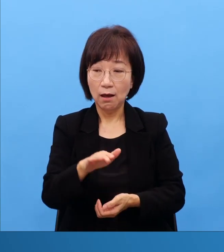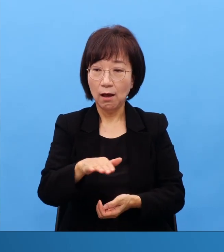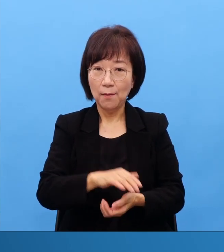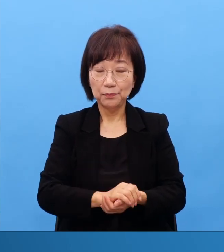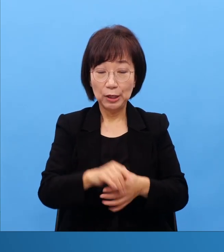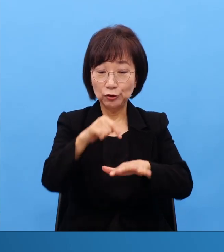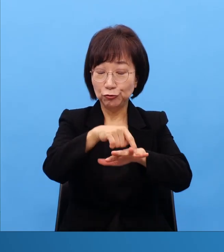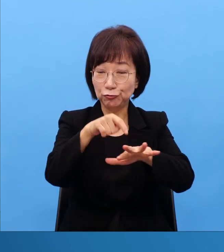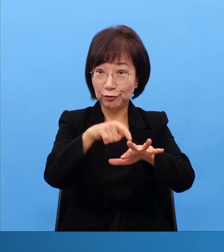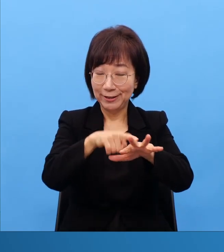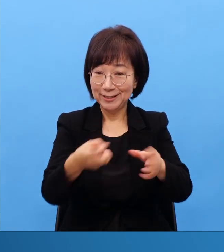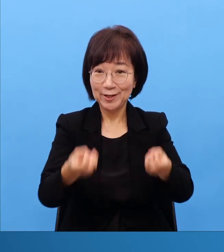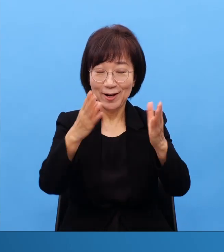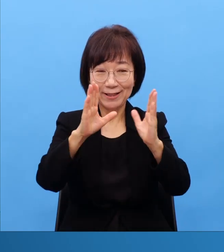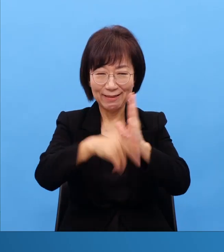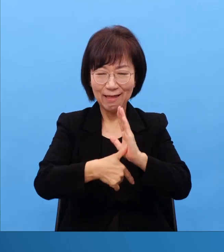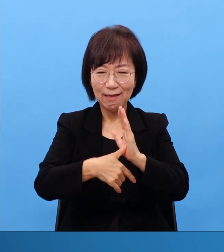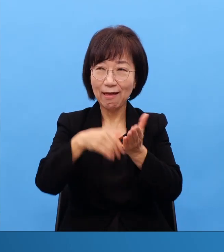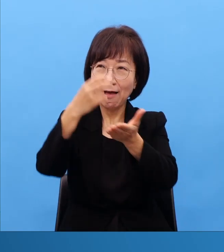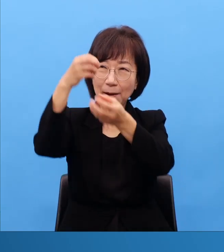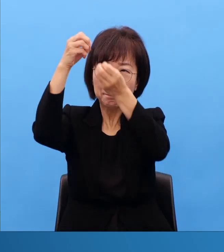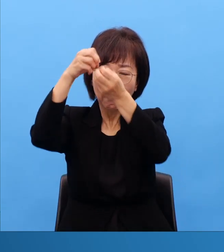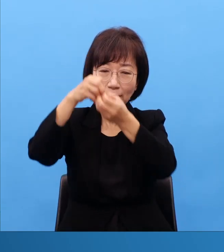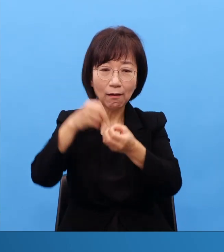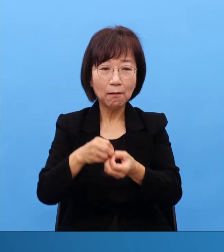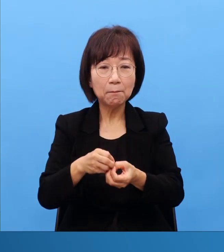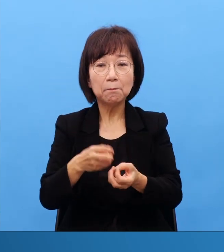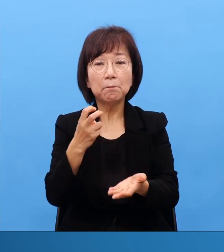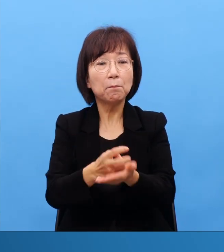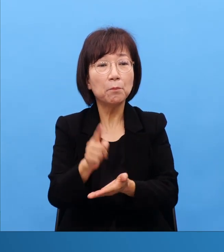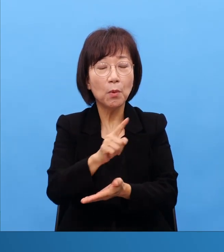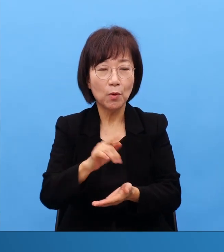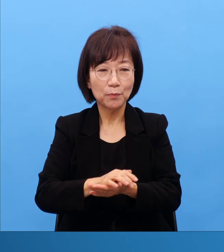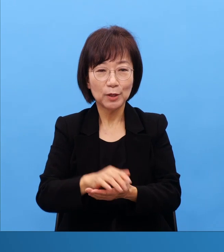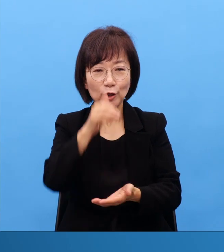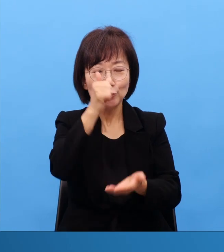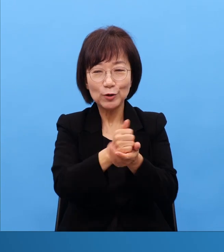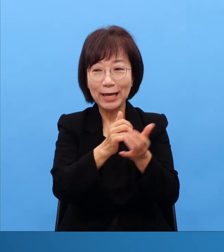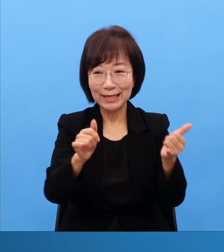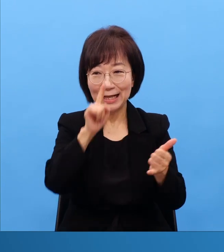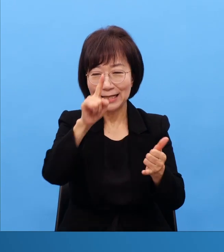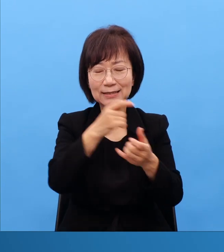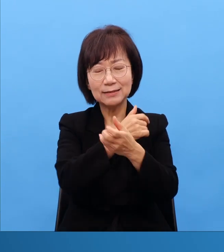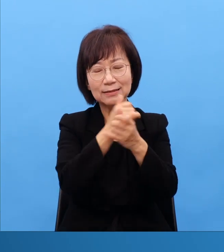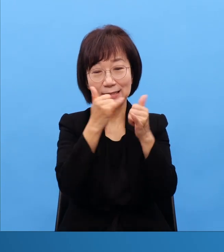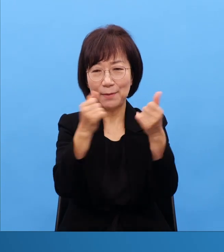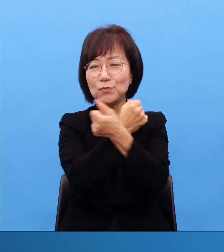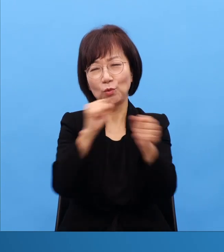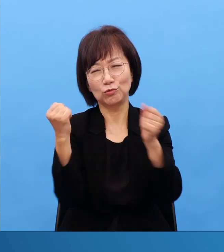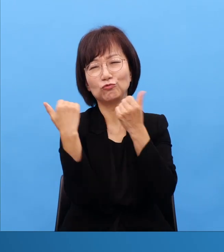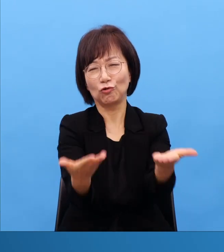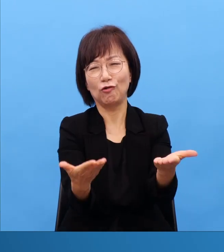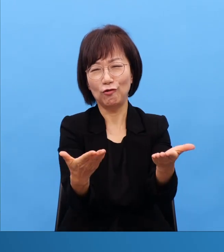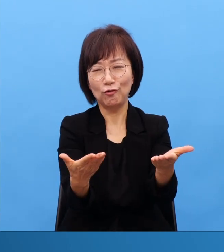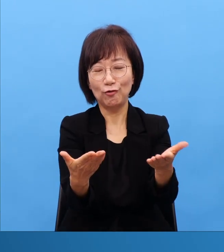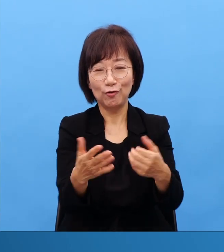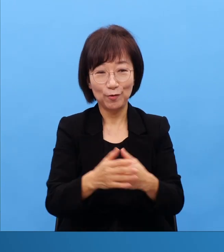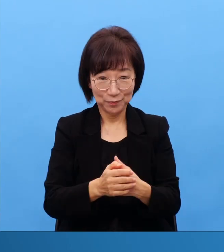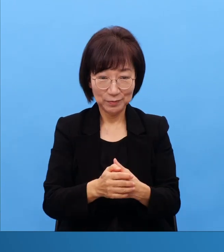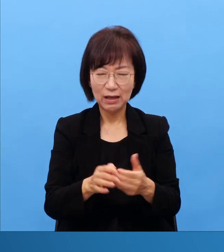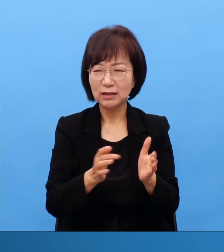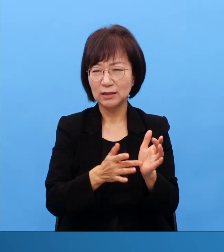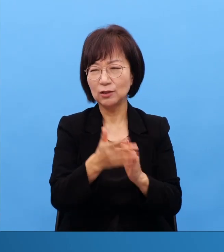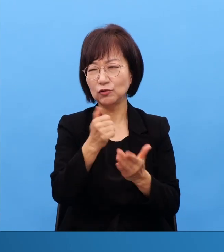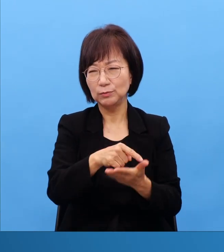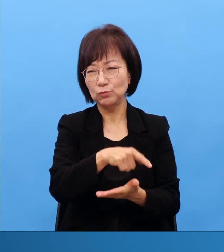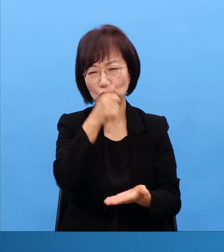바라바를 내보내고 저 사람 십자가 처형해야 된다. Pilate says, you know, we have a custom that I should release one man for you at the Passover. Do you want me to release Jesus? And they cry out